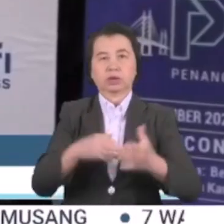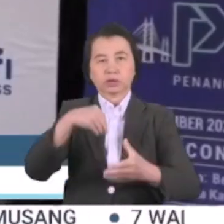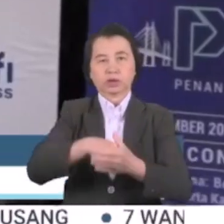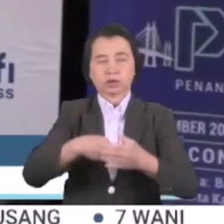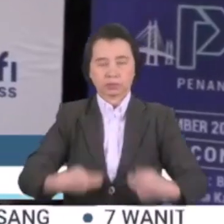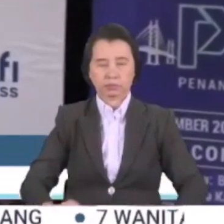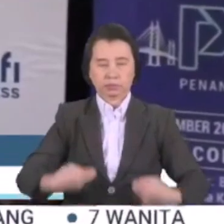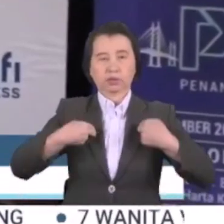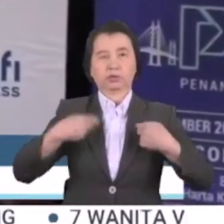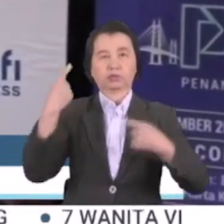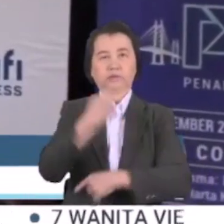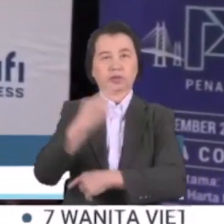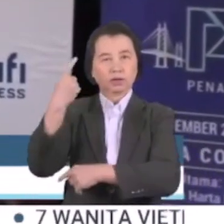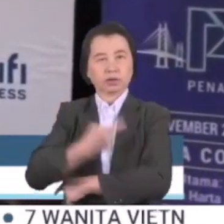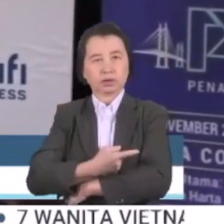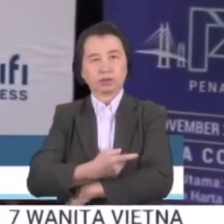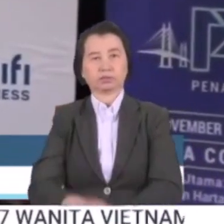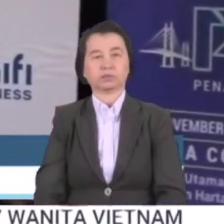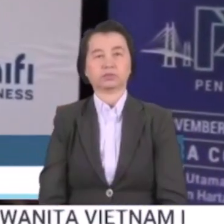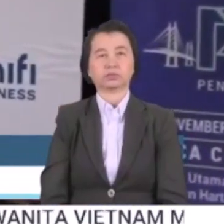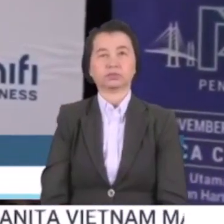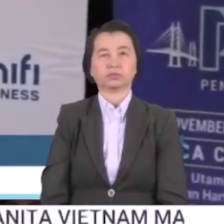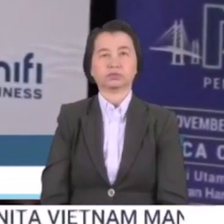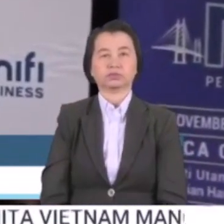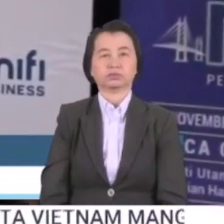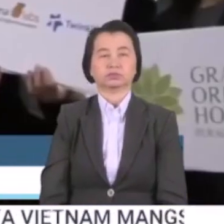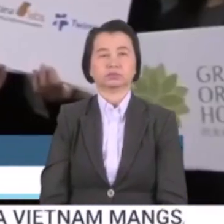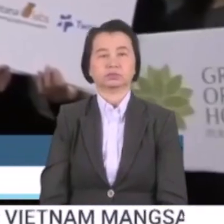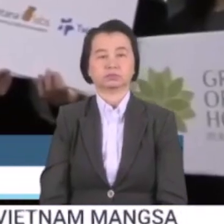sebahagian daripada kehidupan seharian.